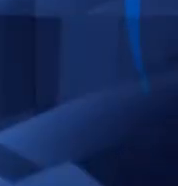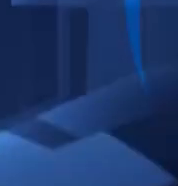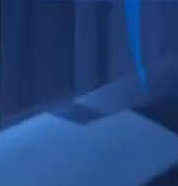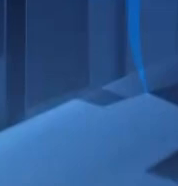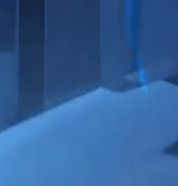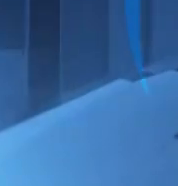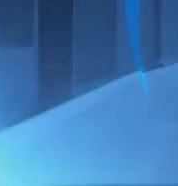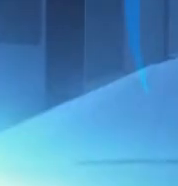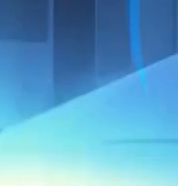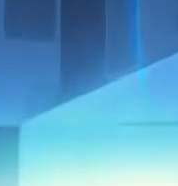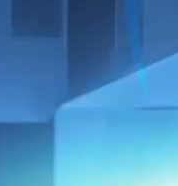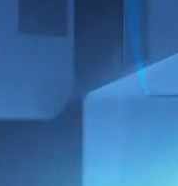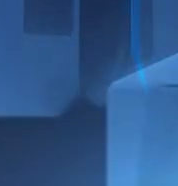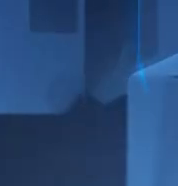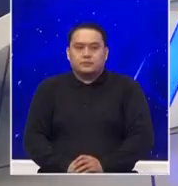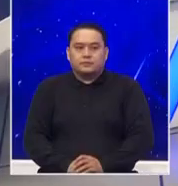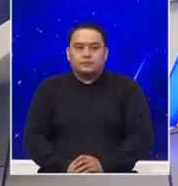Жек Хрунбаев, телеканал ЗТСУ.